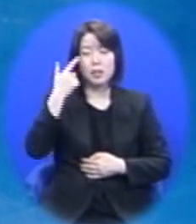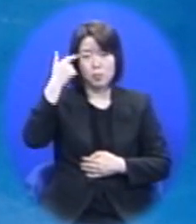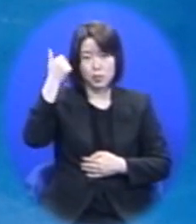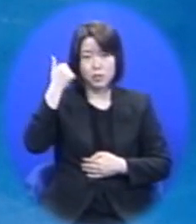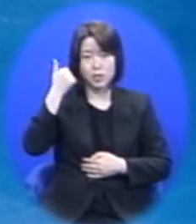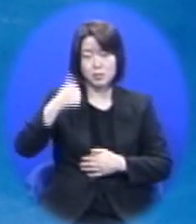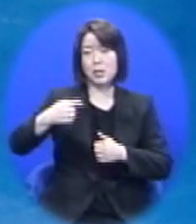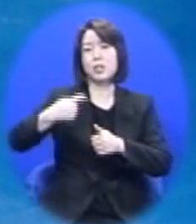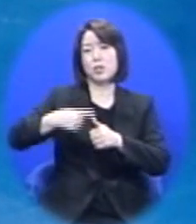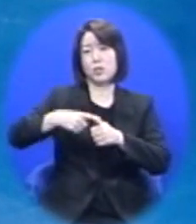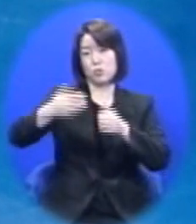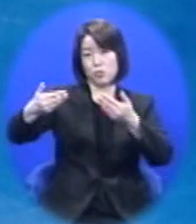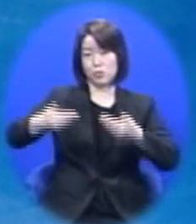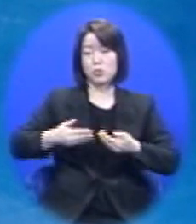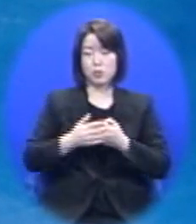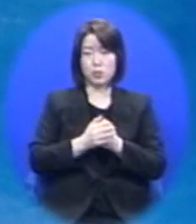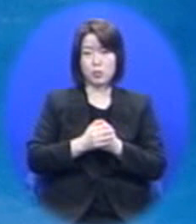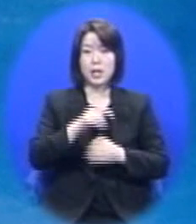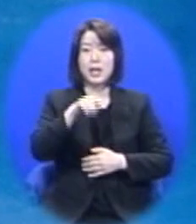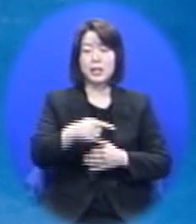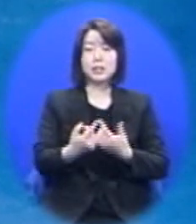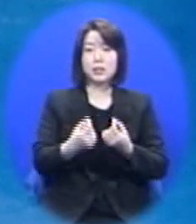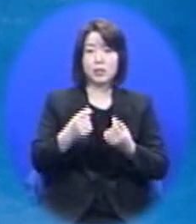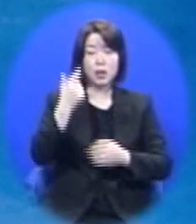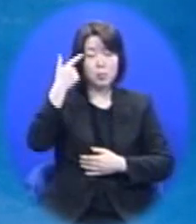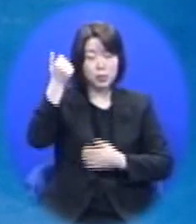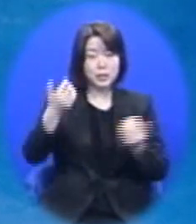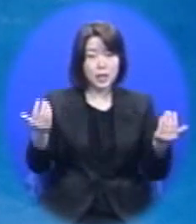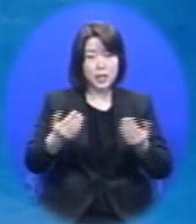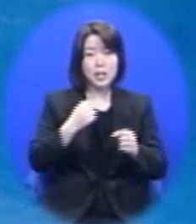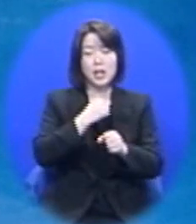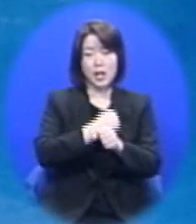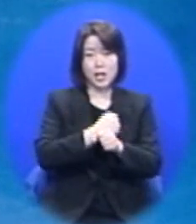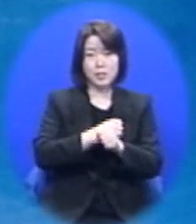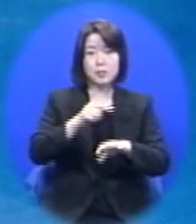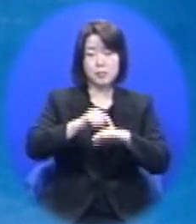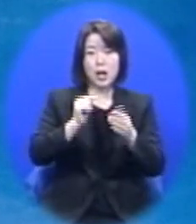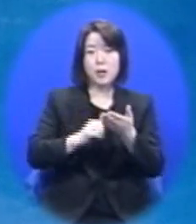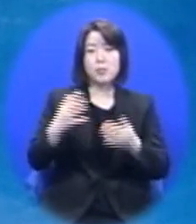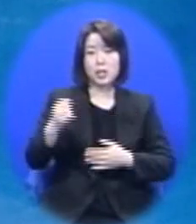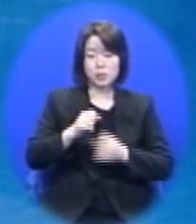그렇게 한번 목회해보고 싶은 마음 가지고 지금까지 이렇게 왔어요.